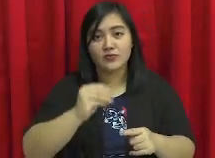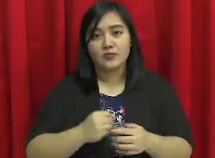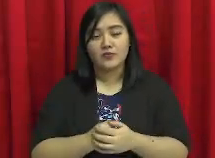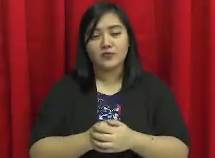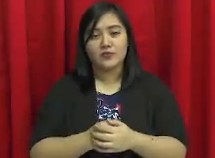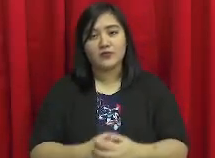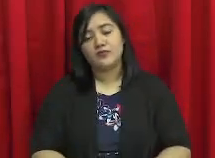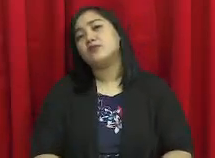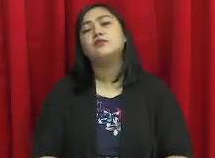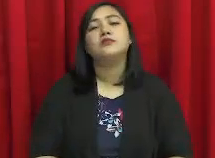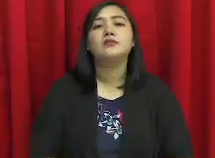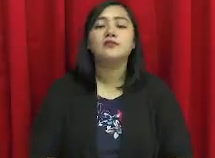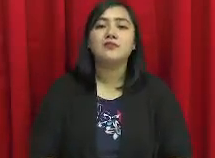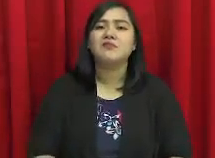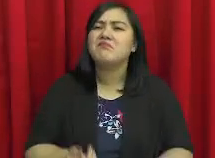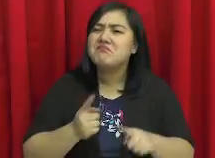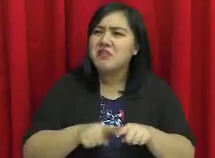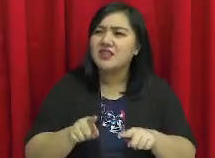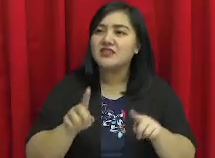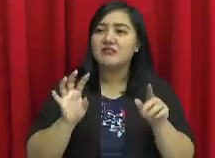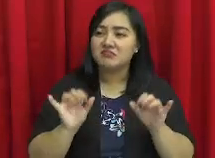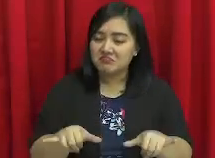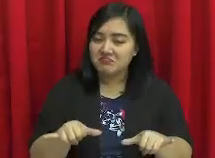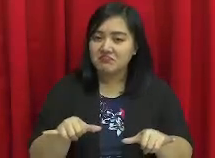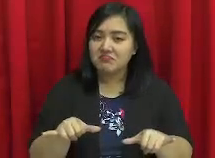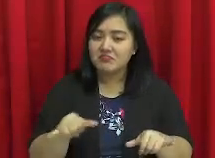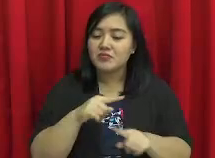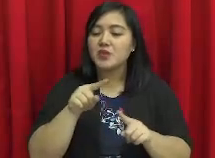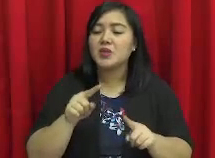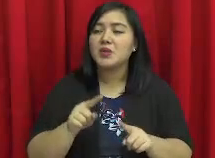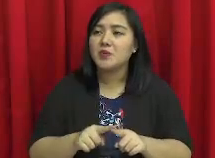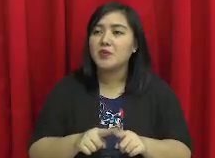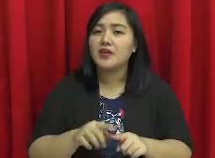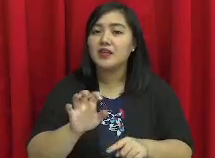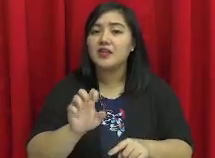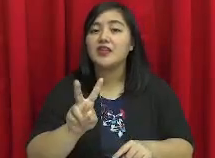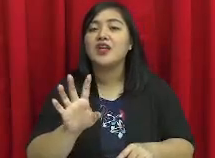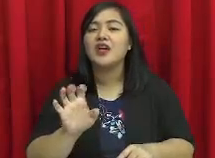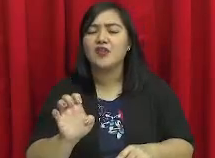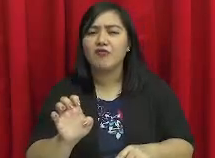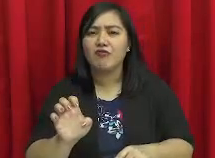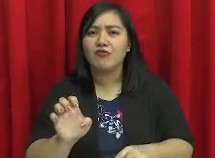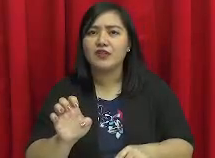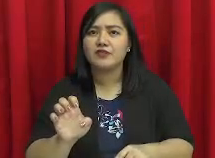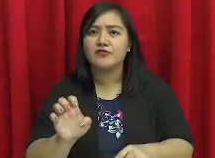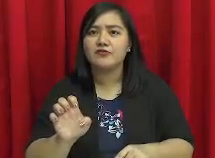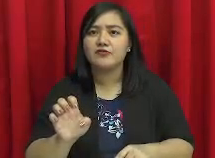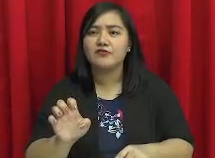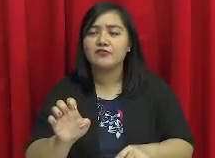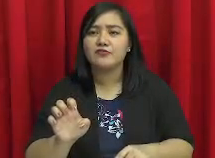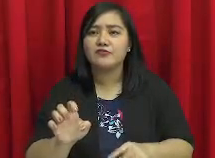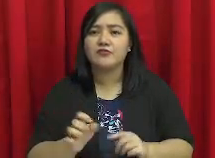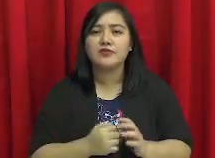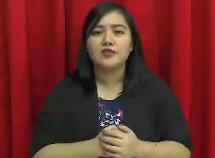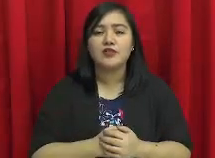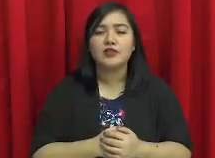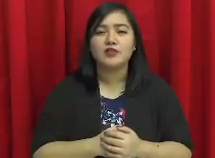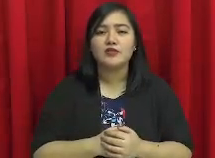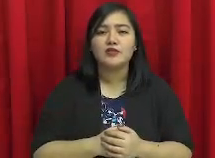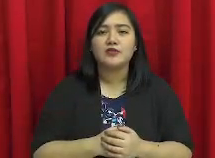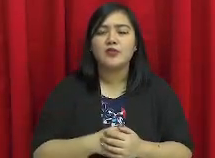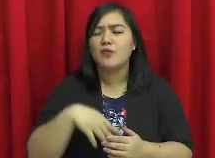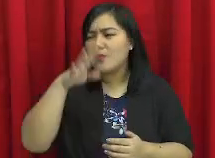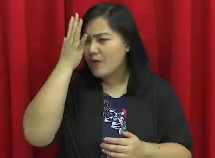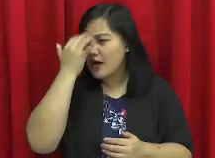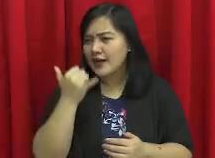wala pa si Eve. But yet, nung dumating si Eve, why is it, brethren, fathers, leaders of the